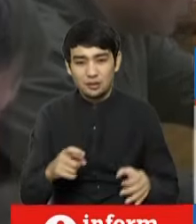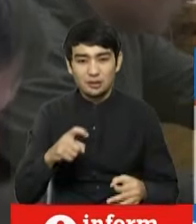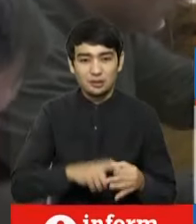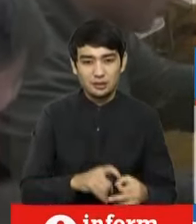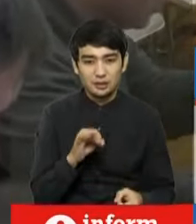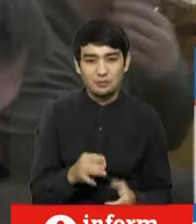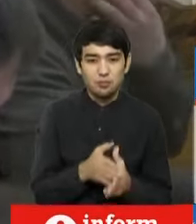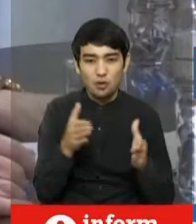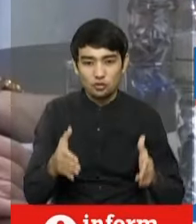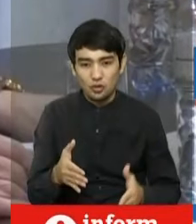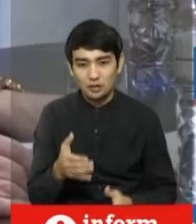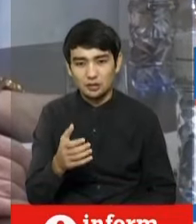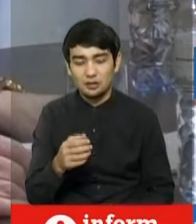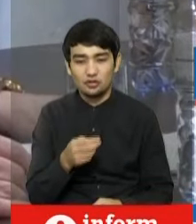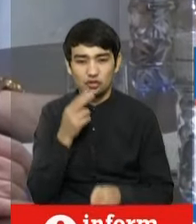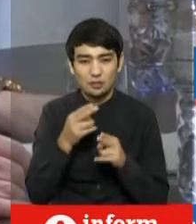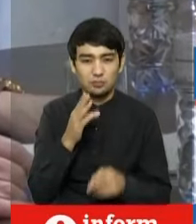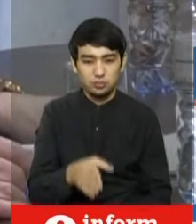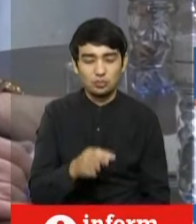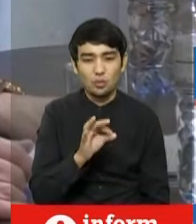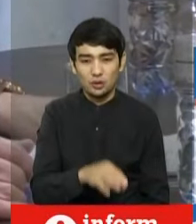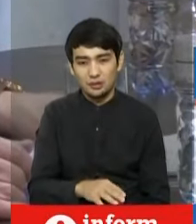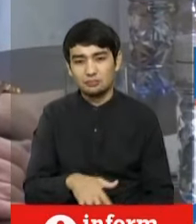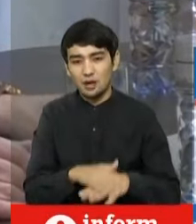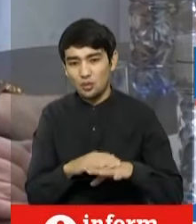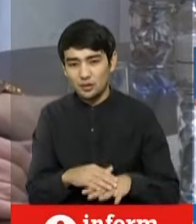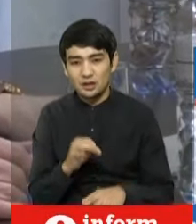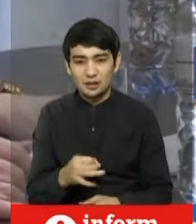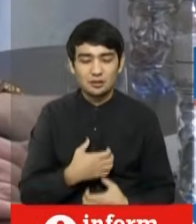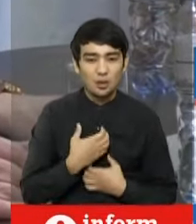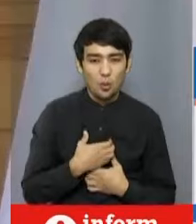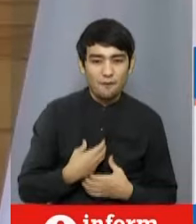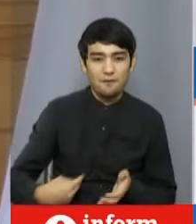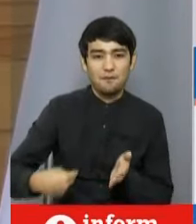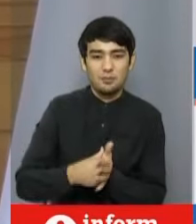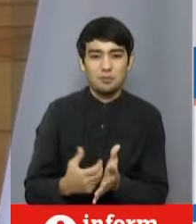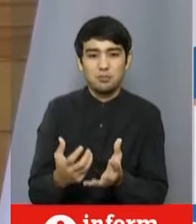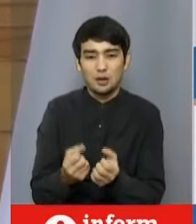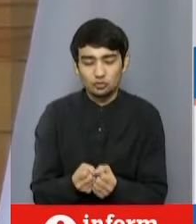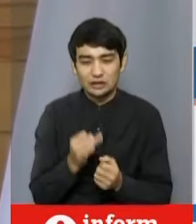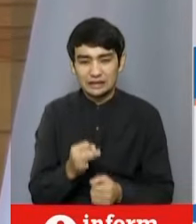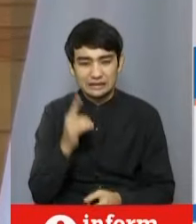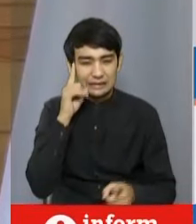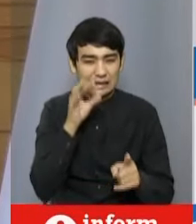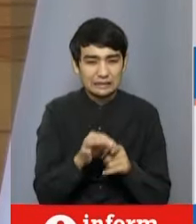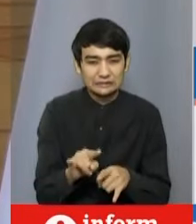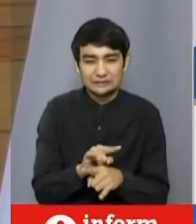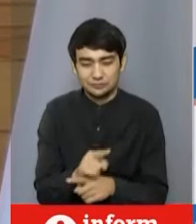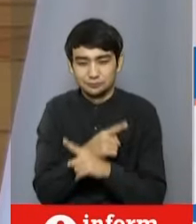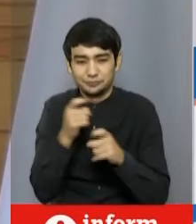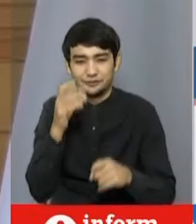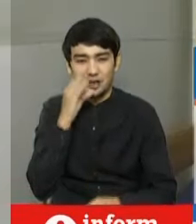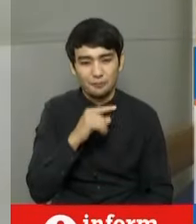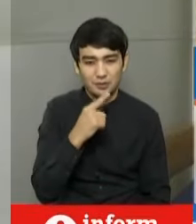поступать большое количество обращений от граждан желающих получить страховые выплаты возможно и с целью наживы полагают